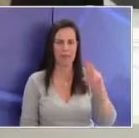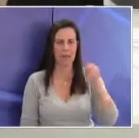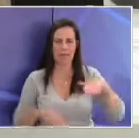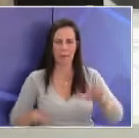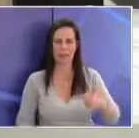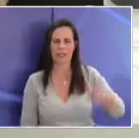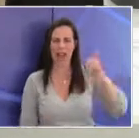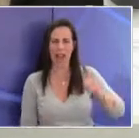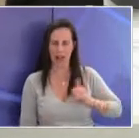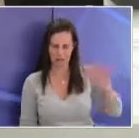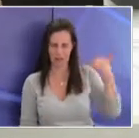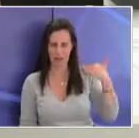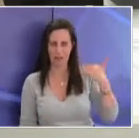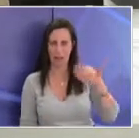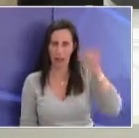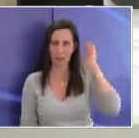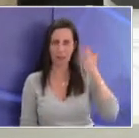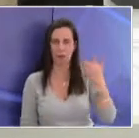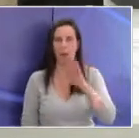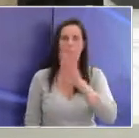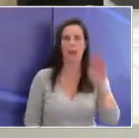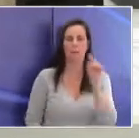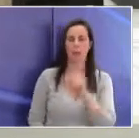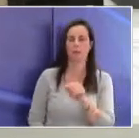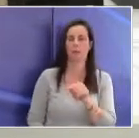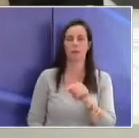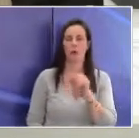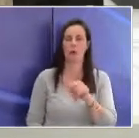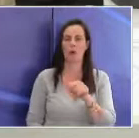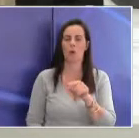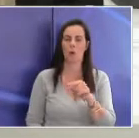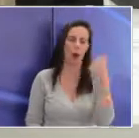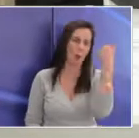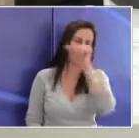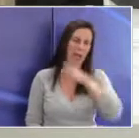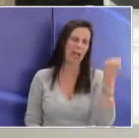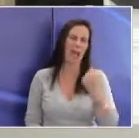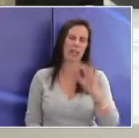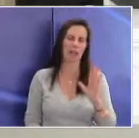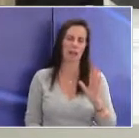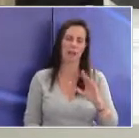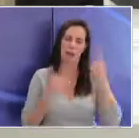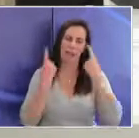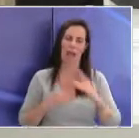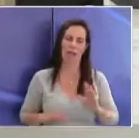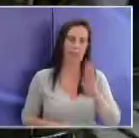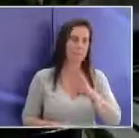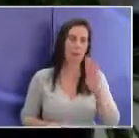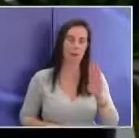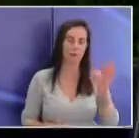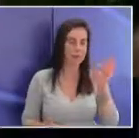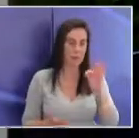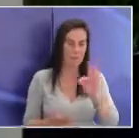מנדטים או ליאיר לפיד, הבחירה היא ברורה? נתניהו הוא המותג הכי חזק במגזר החרדי.